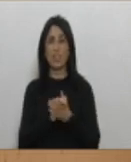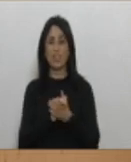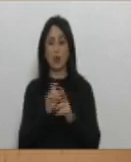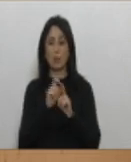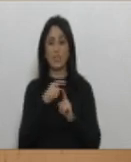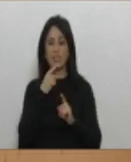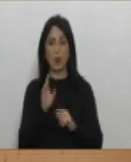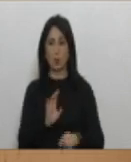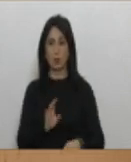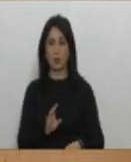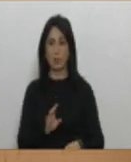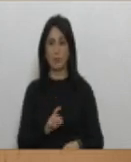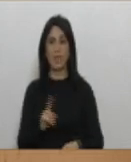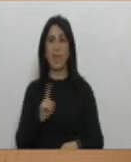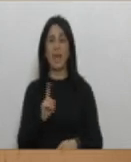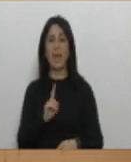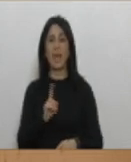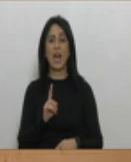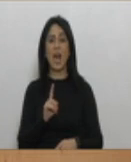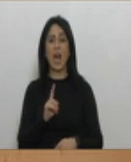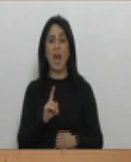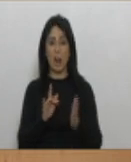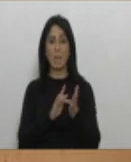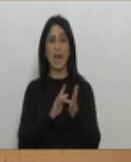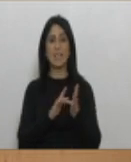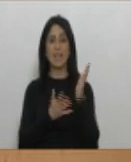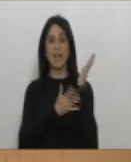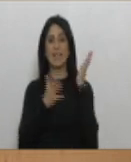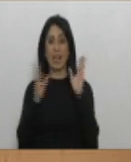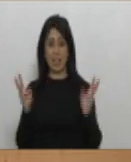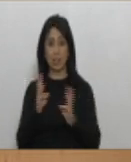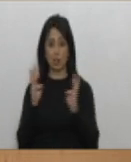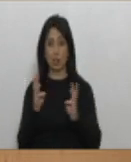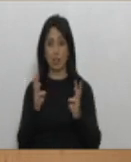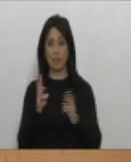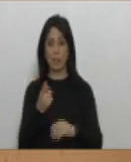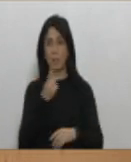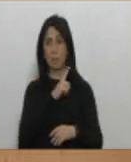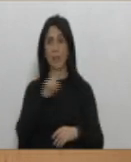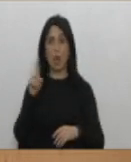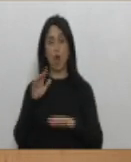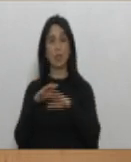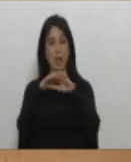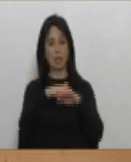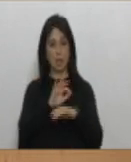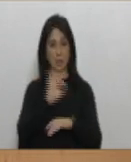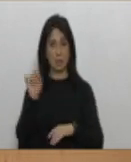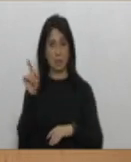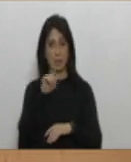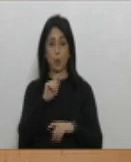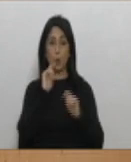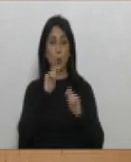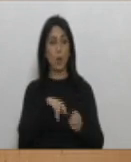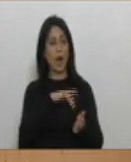უთქვამს. ბრაზილიის ტყეები რომ იწვოდა და მილიონი რომ გადარიცხა,